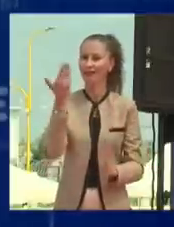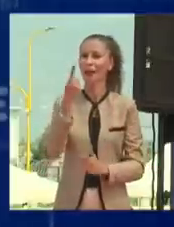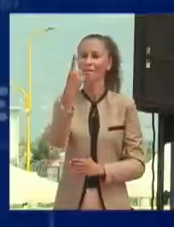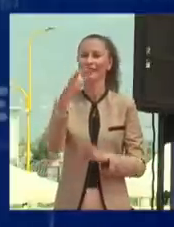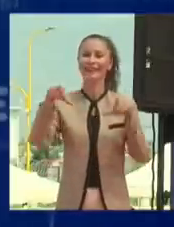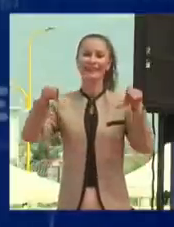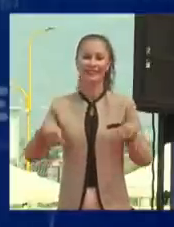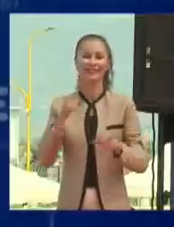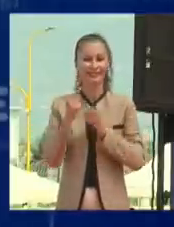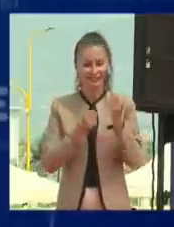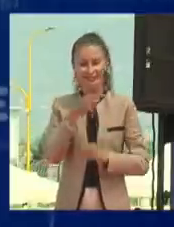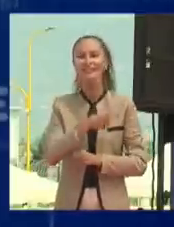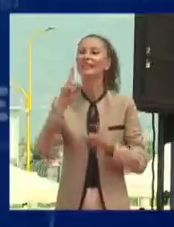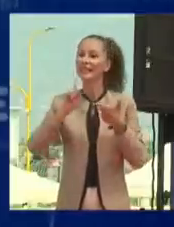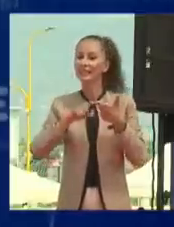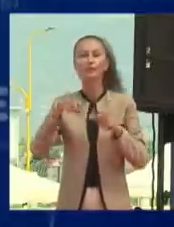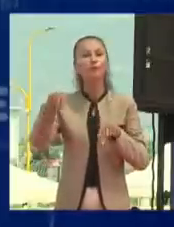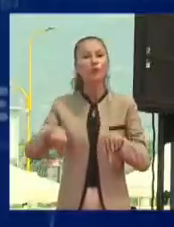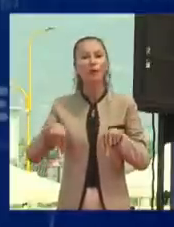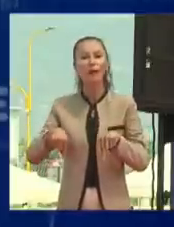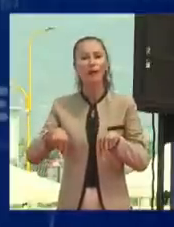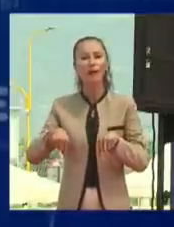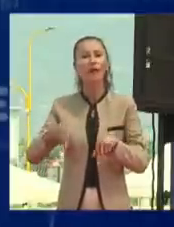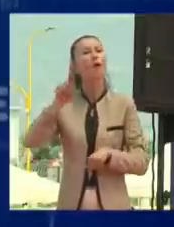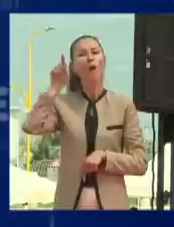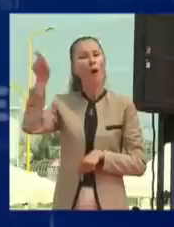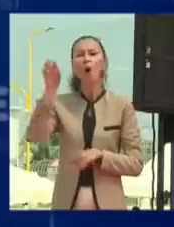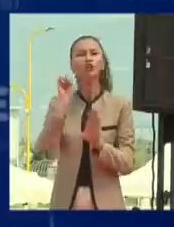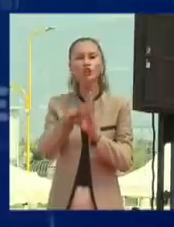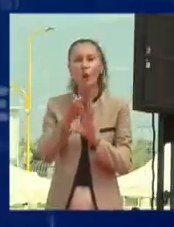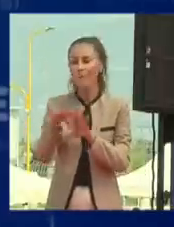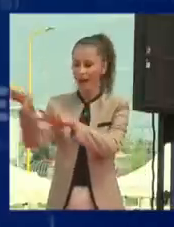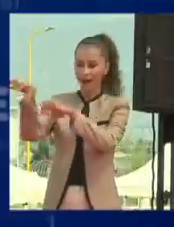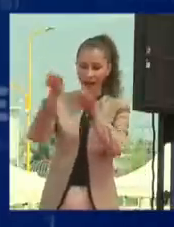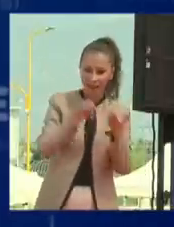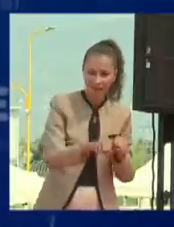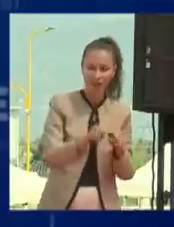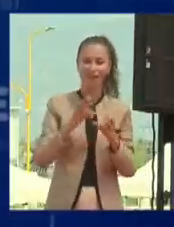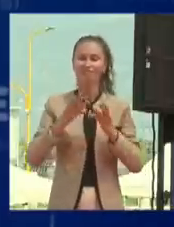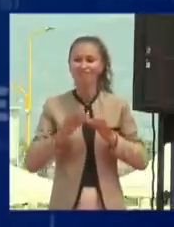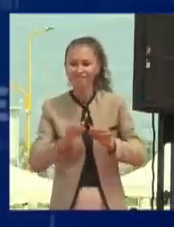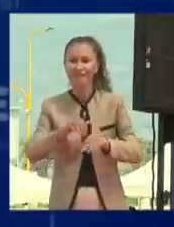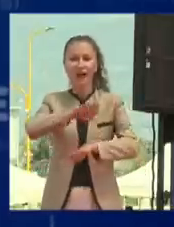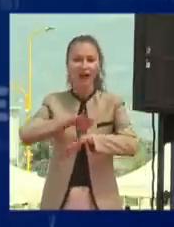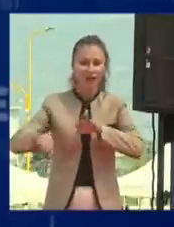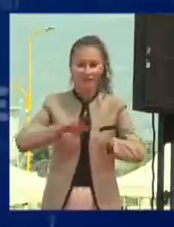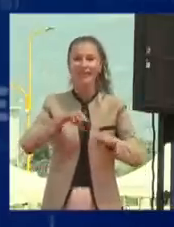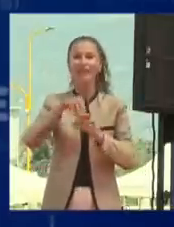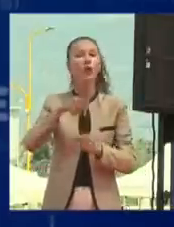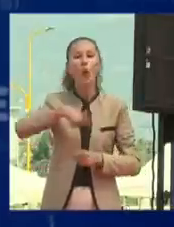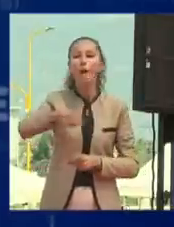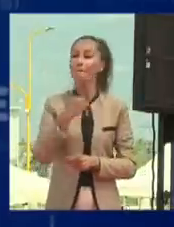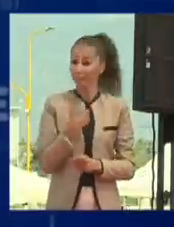bir tesis. İkincisi, burada o çöpler alınacak, işlenecek, ayrışacak ve onları